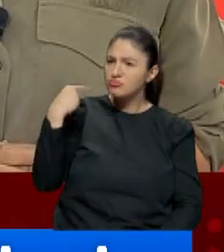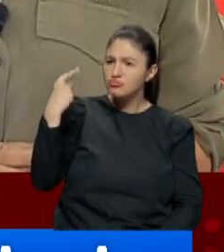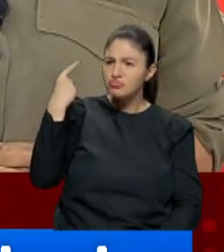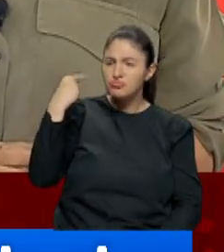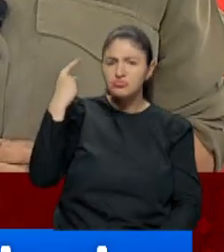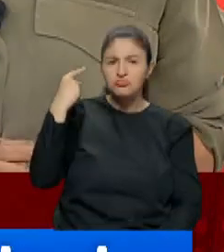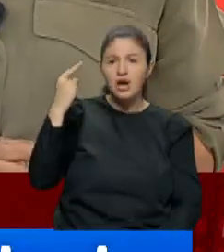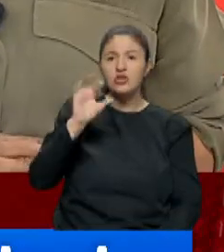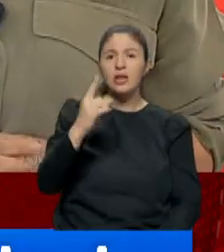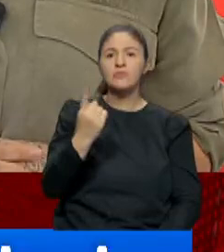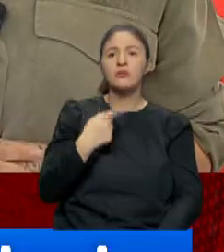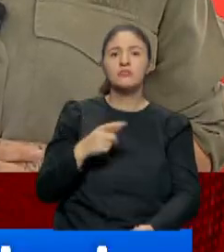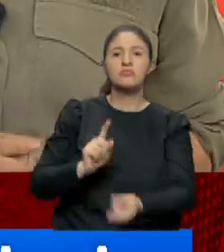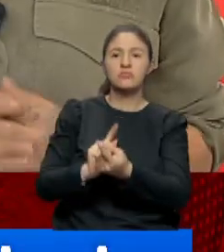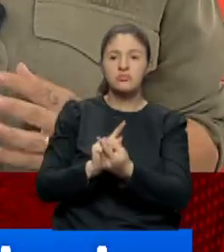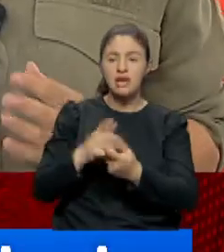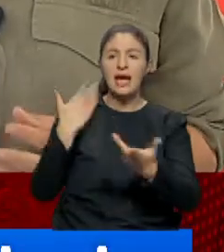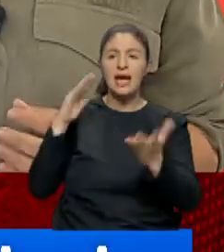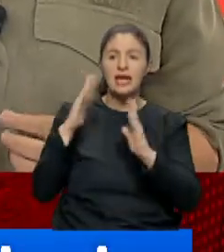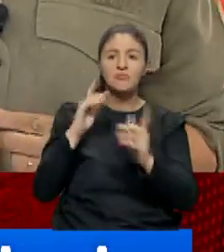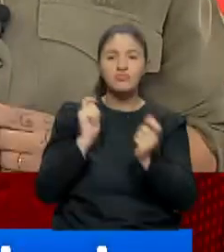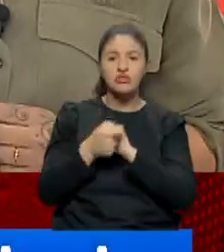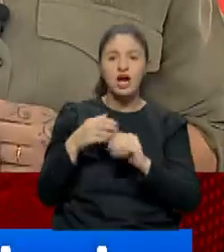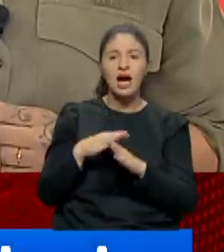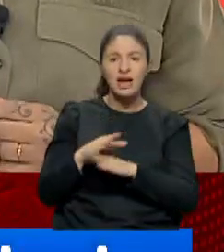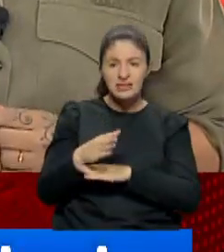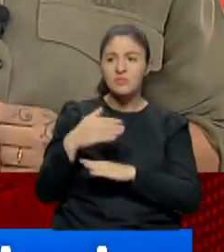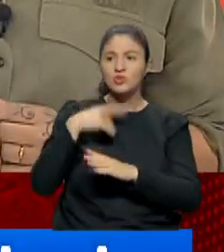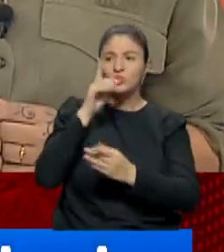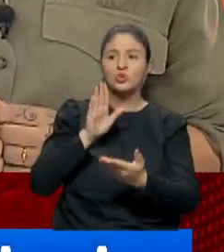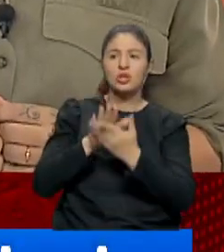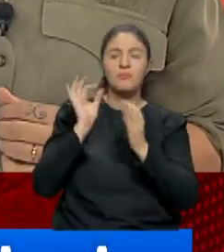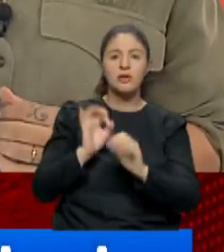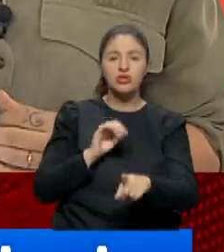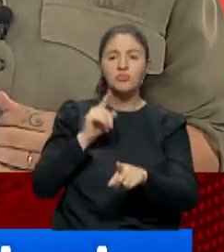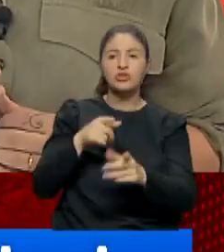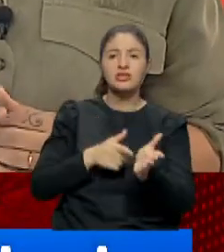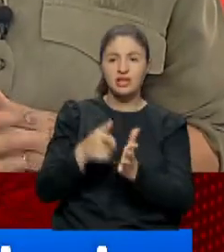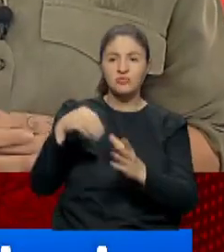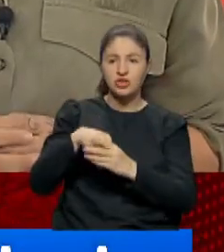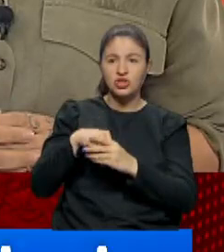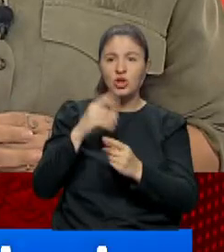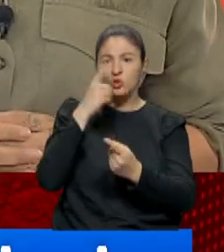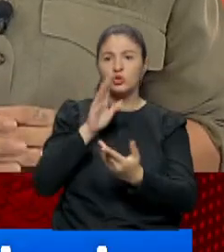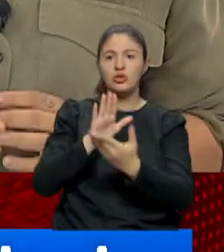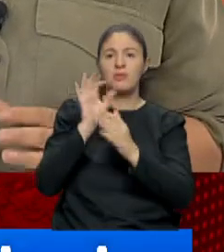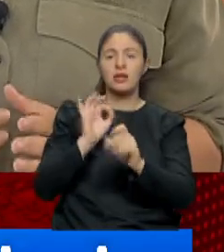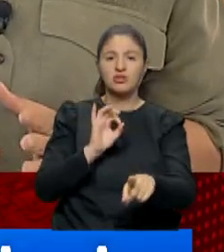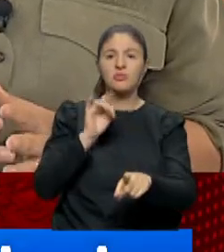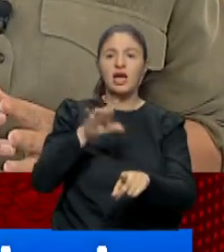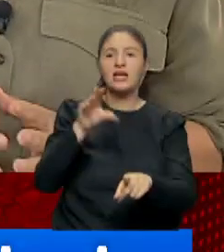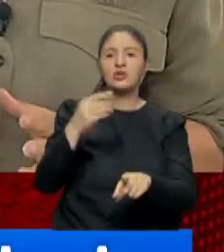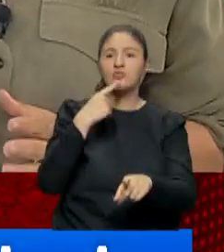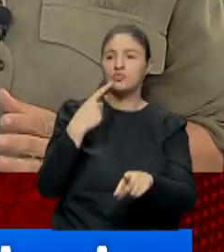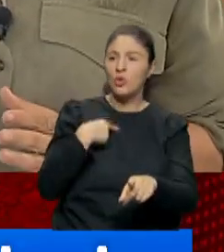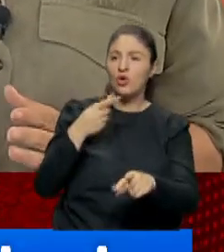düşünürken şöyle bir şeyle karşılaştık iklim değişikliği ile Aslında biz yüzleşmeye başladık bunu tarım içerisine yüzleşmeye başladık bugün